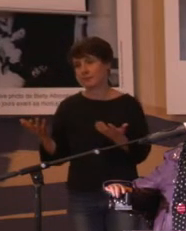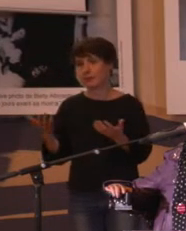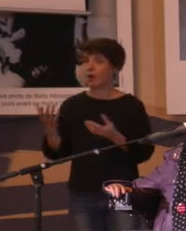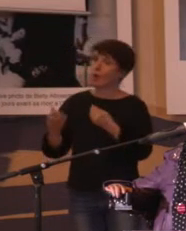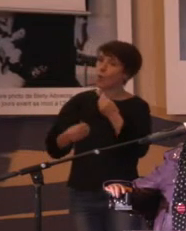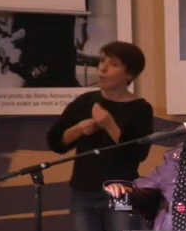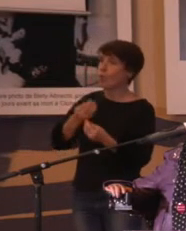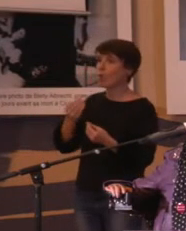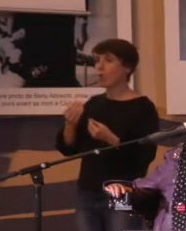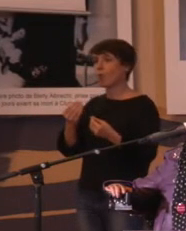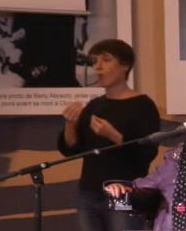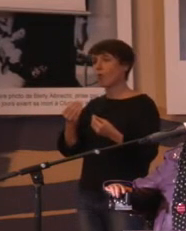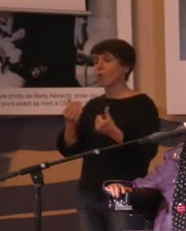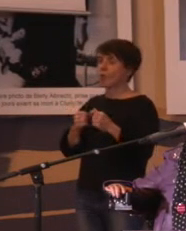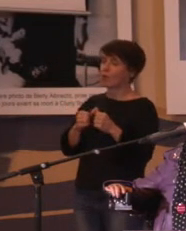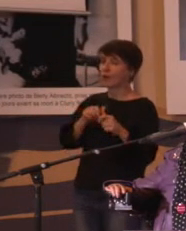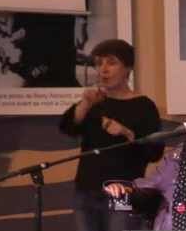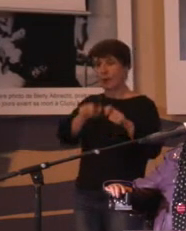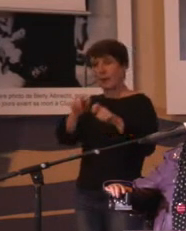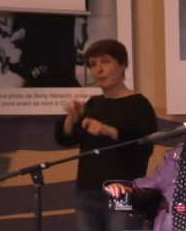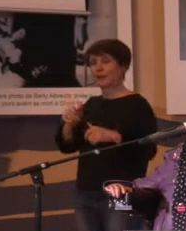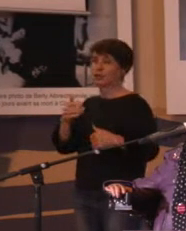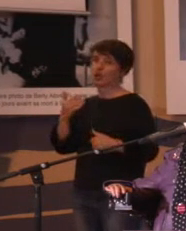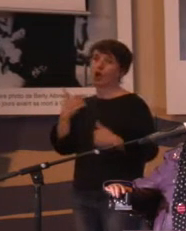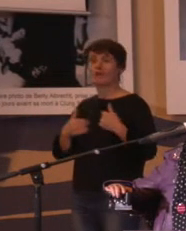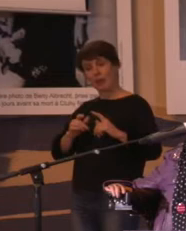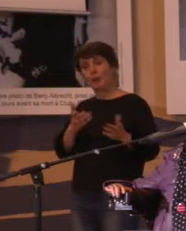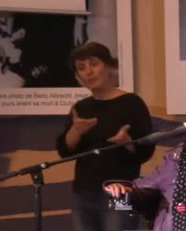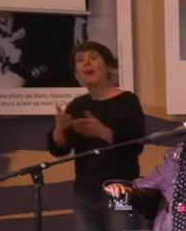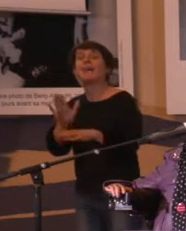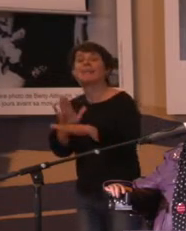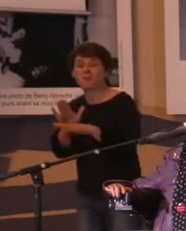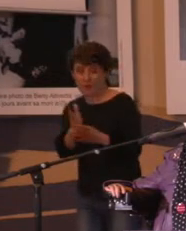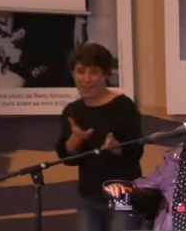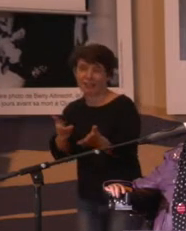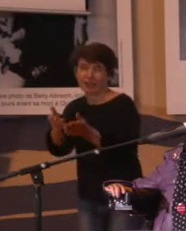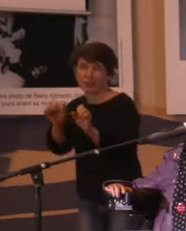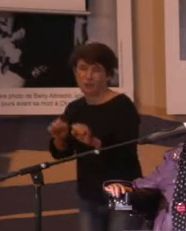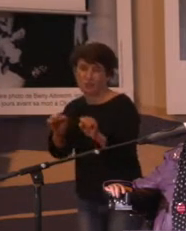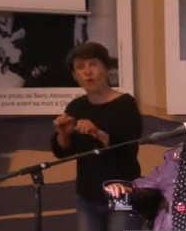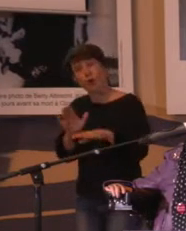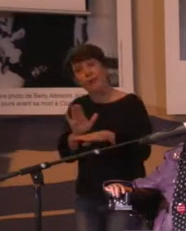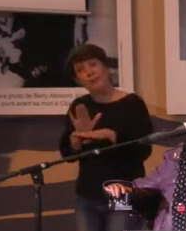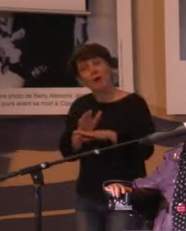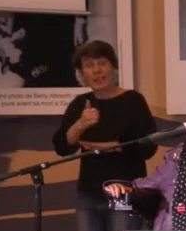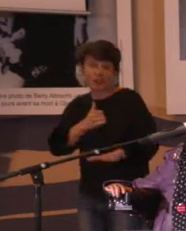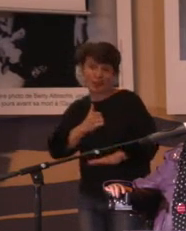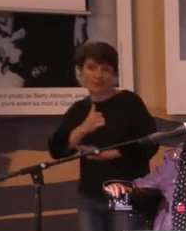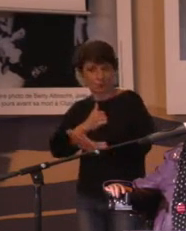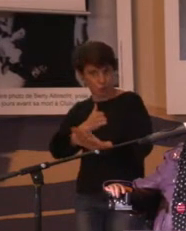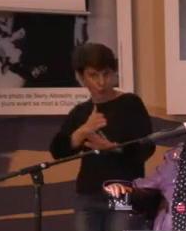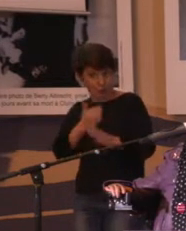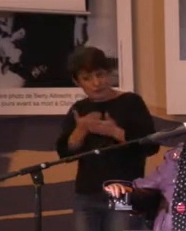les personnes handicapées, elles sont assignées au témoignage. C'est-à-dire, elles peuvent témoigner que quelque chose qui est individuel,